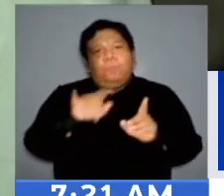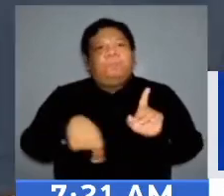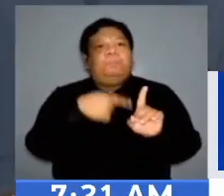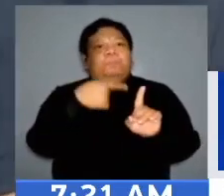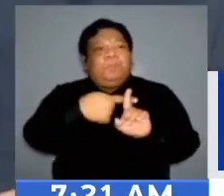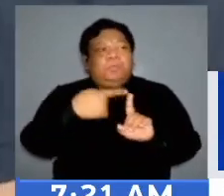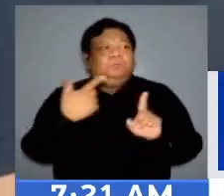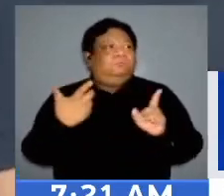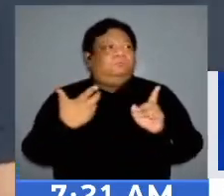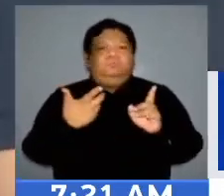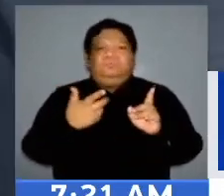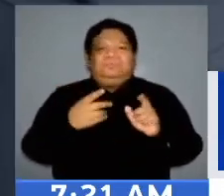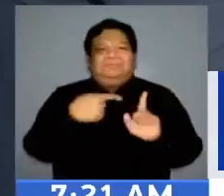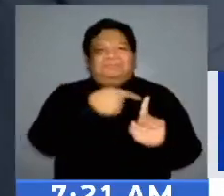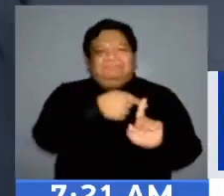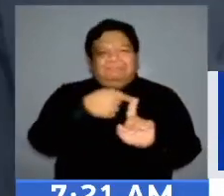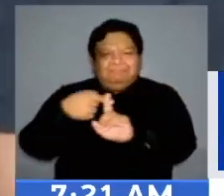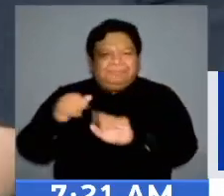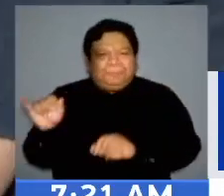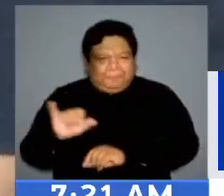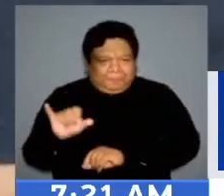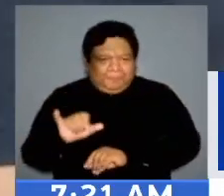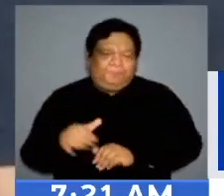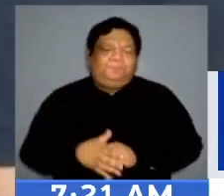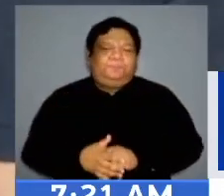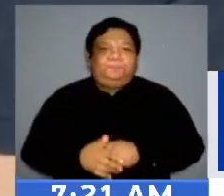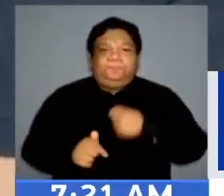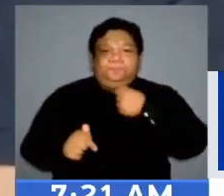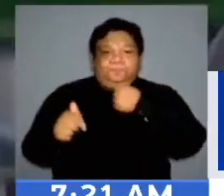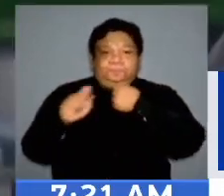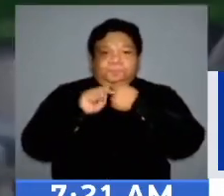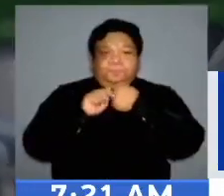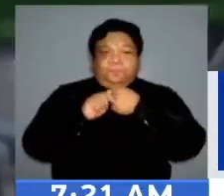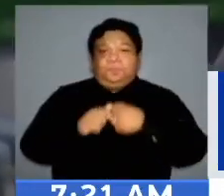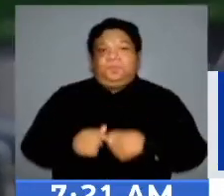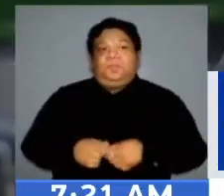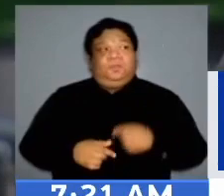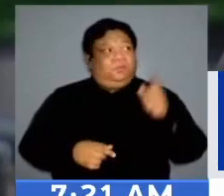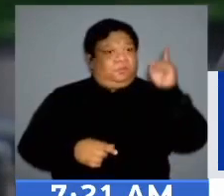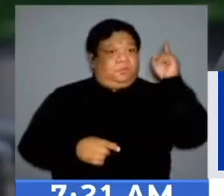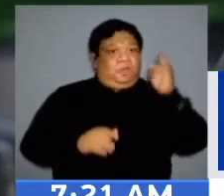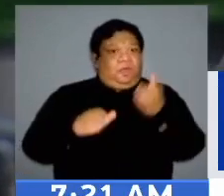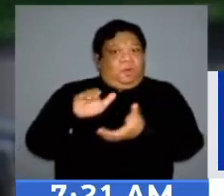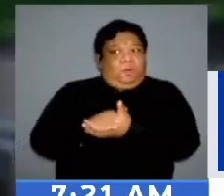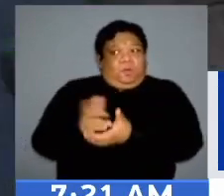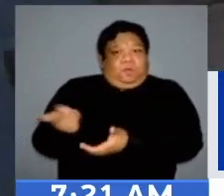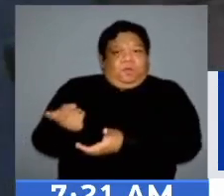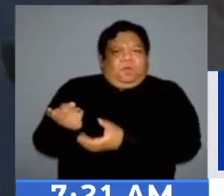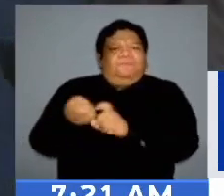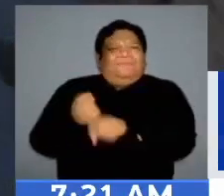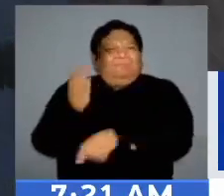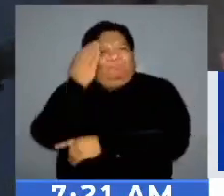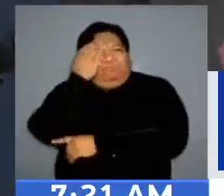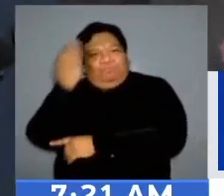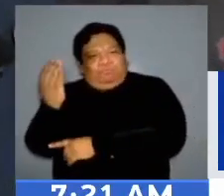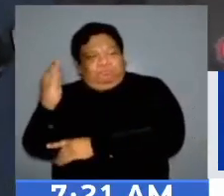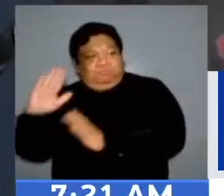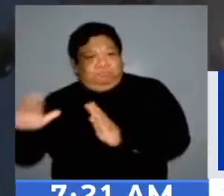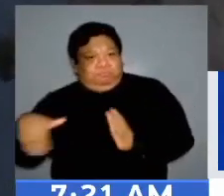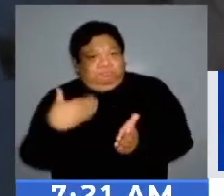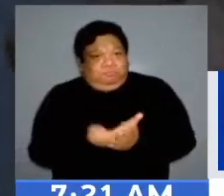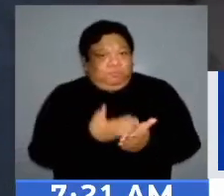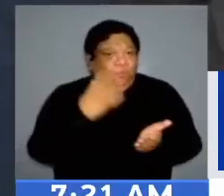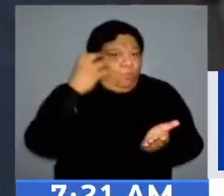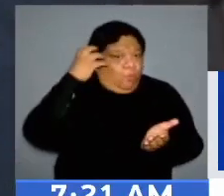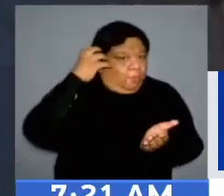na galing naman sa Baliwag Bulacan ang magasawang Lando At maaga silang dumating sa bus terminal sa Cubao ang kanilang